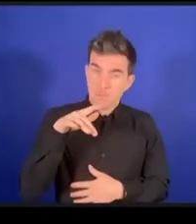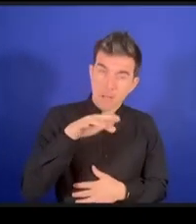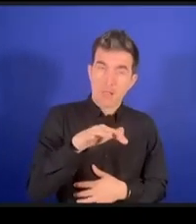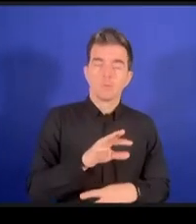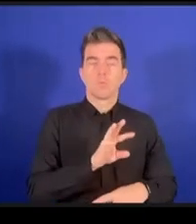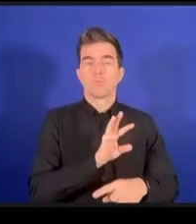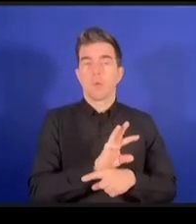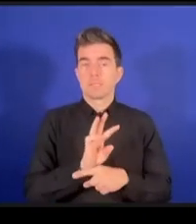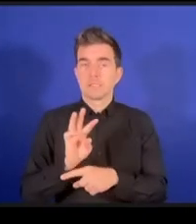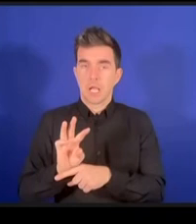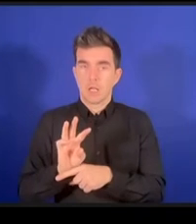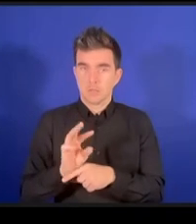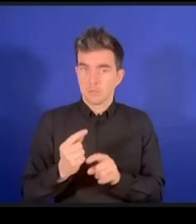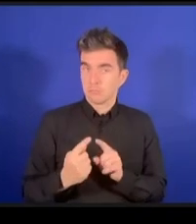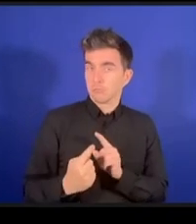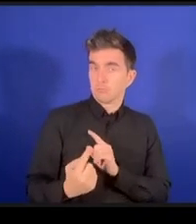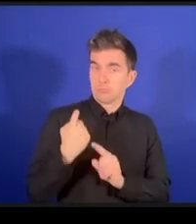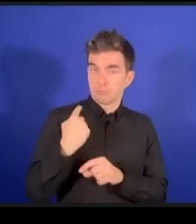страниц